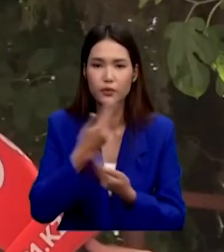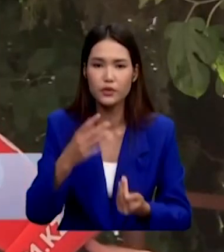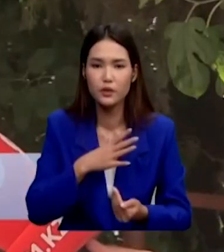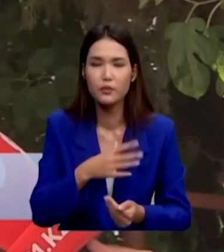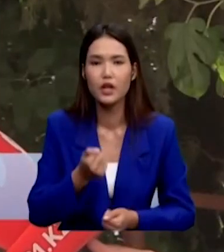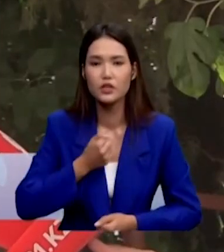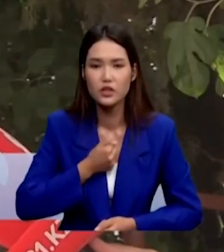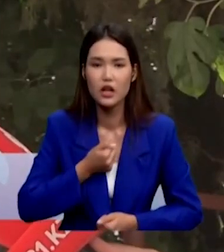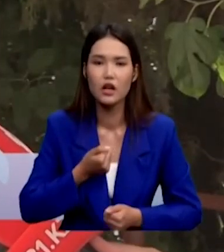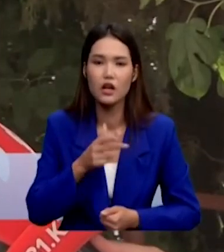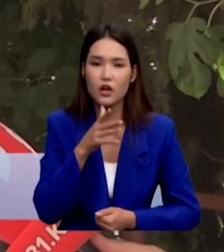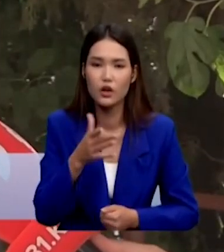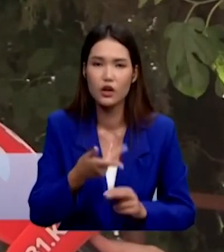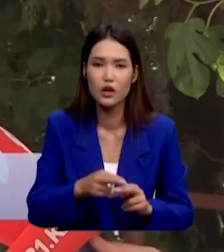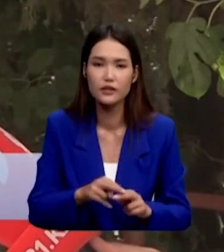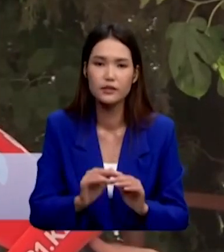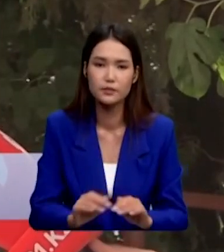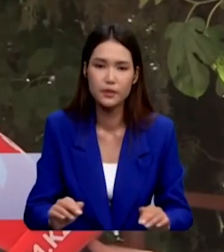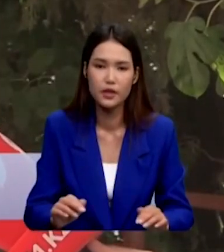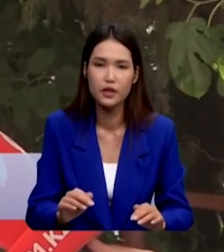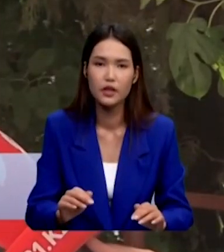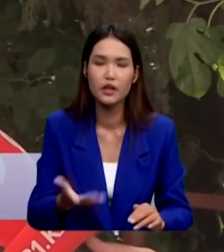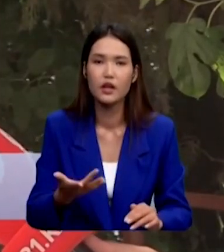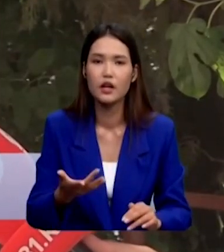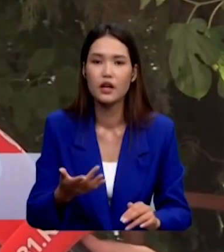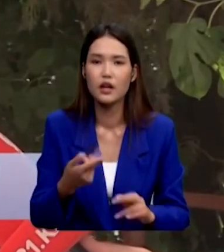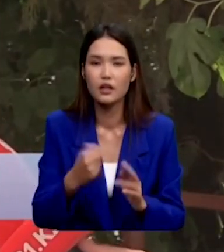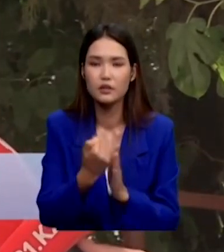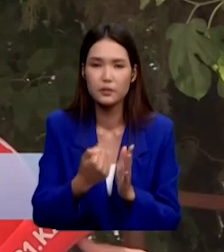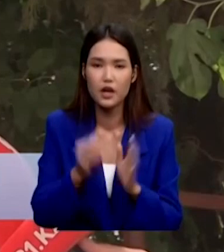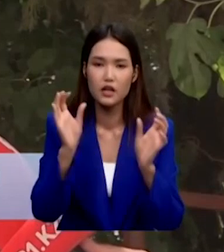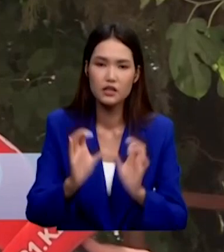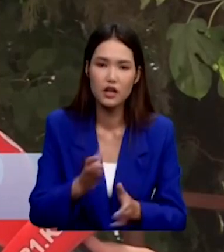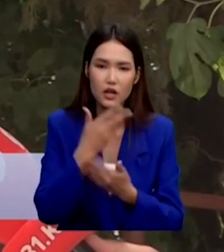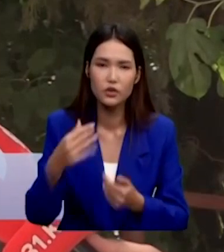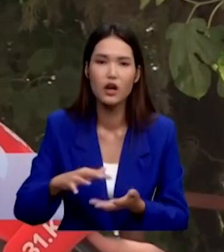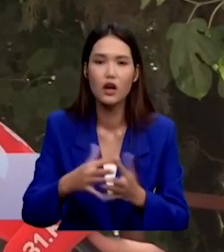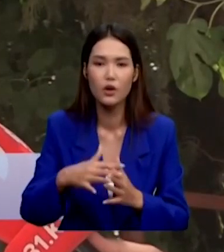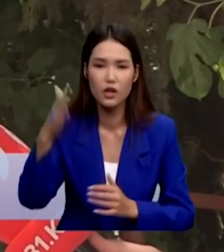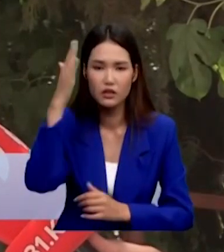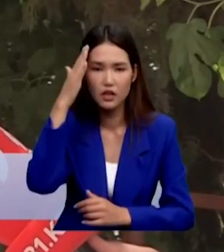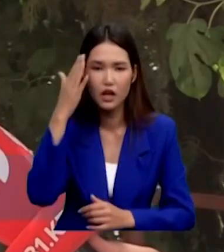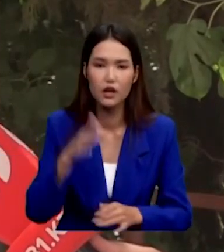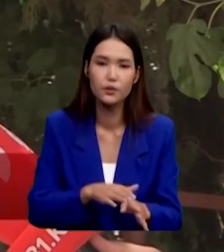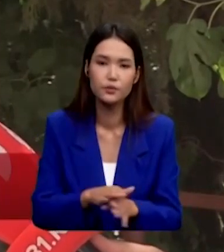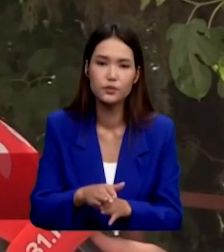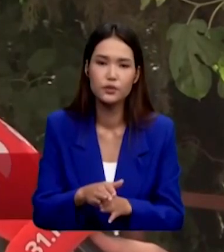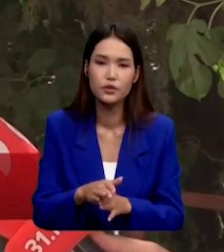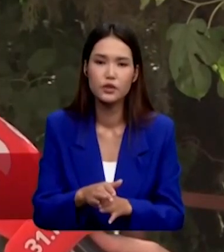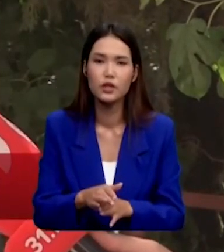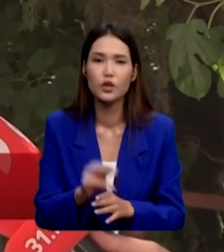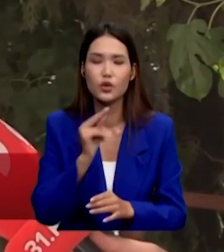орай осы банағы заңсыз әрекеттер адамның әбден банағы несін жүйкесін тоздырды.